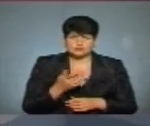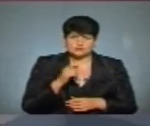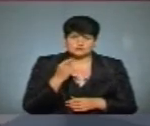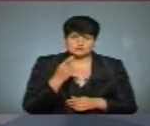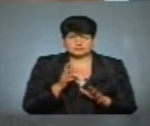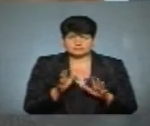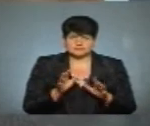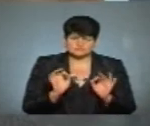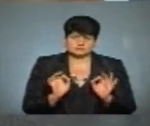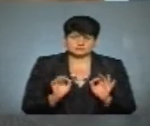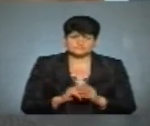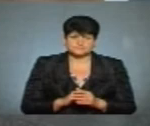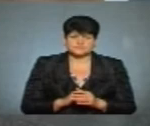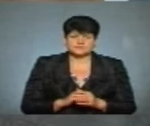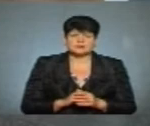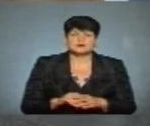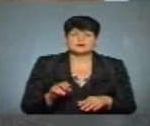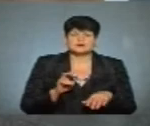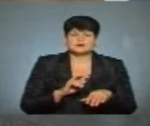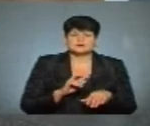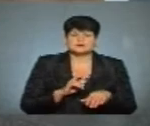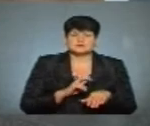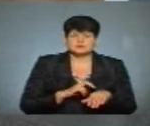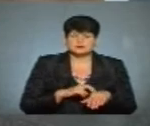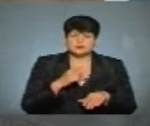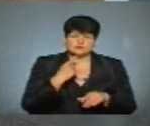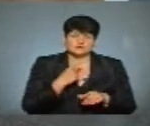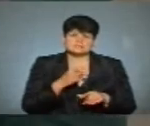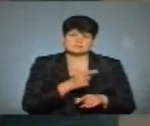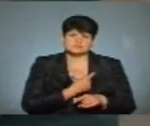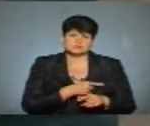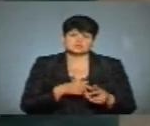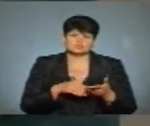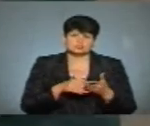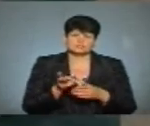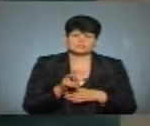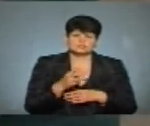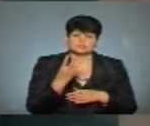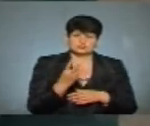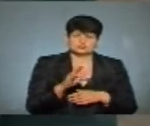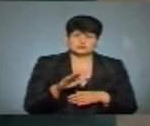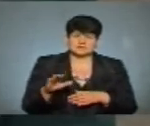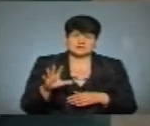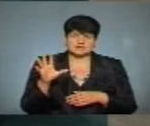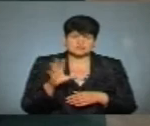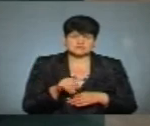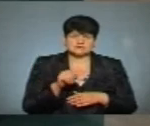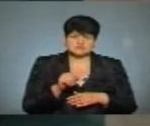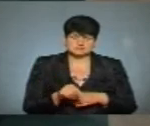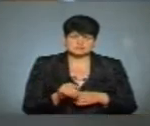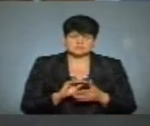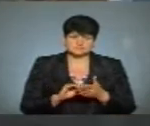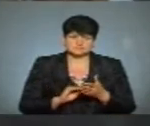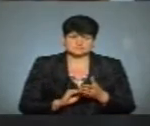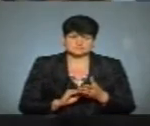мови більш-менш все добре. Фельдшерка Надія Римар каже, під час тесту за медичною допомогою зверталися 3 абітурієнтів, але усі вони тест